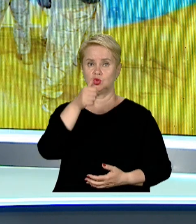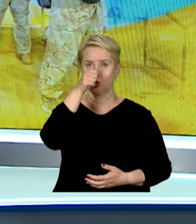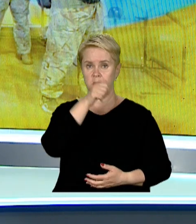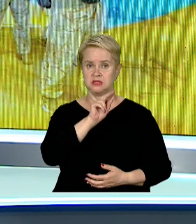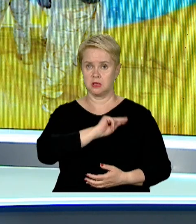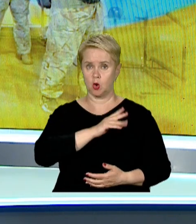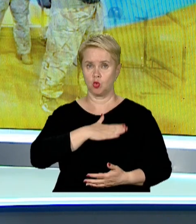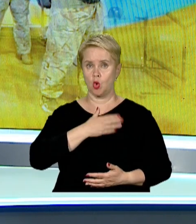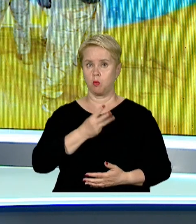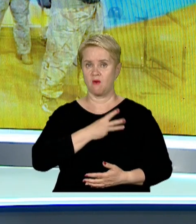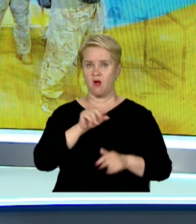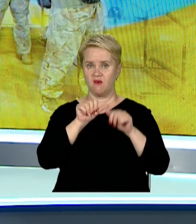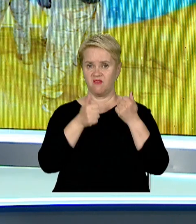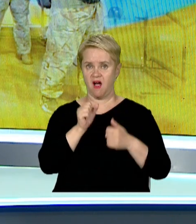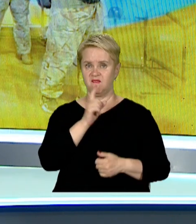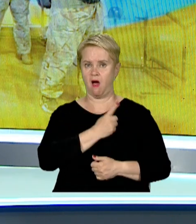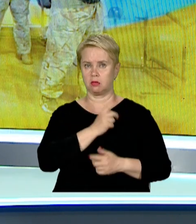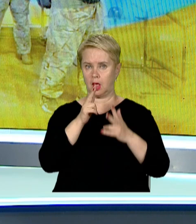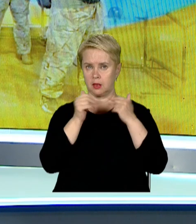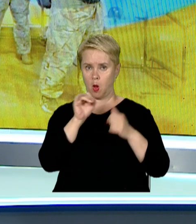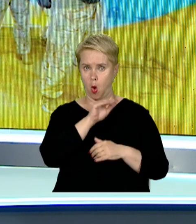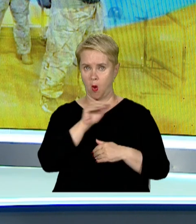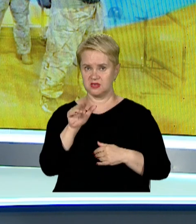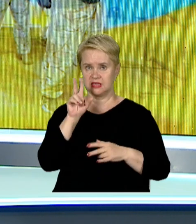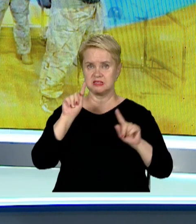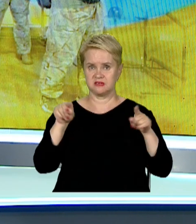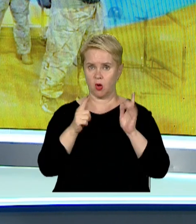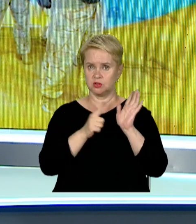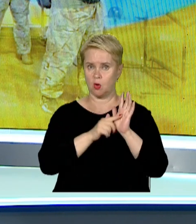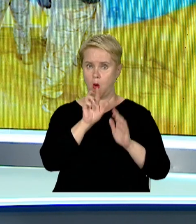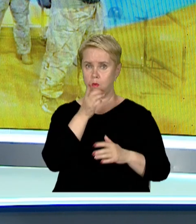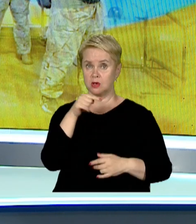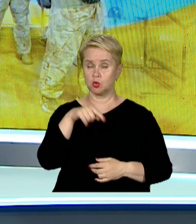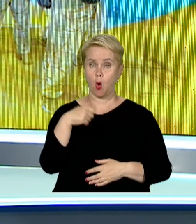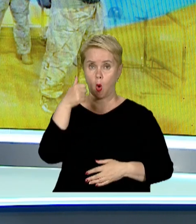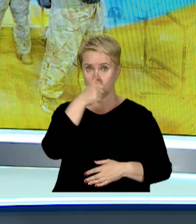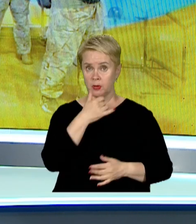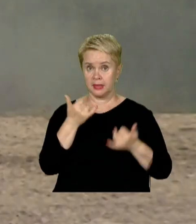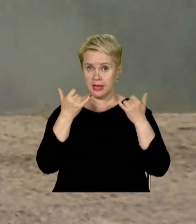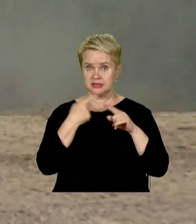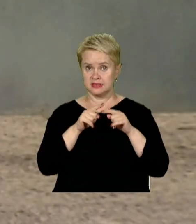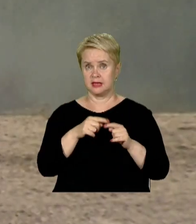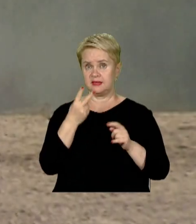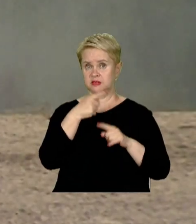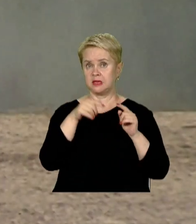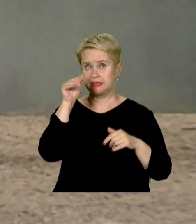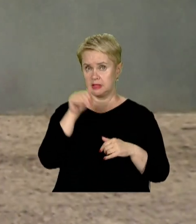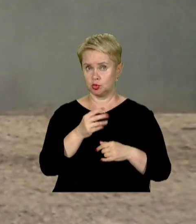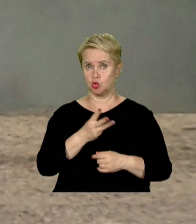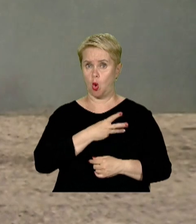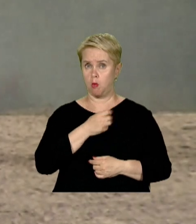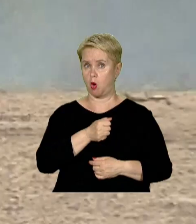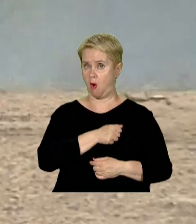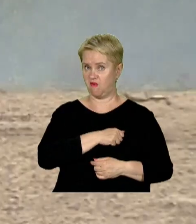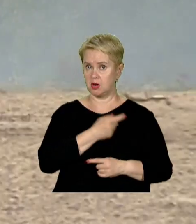4 місяці роботи добровольчого формування «Варта Дніпра». Офіційна дата створення – 7 березня цього року. На сьогодні це понад 2,5 тисячі